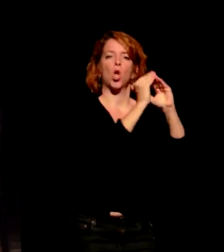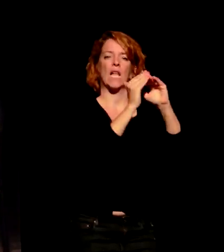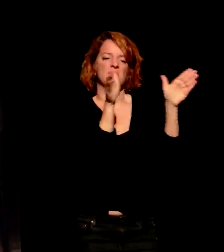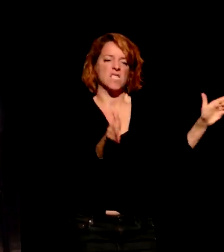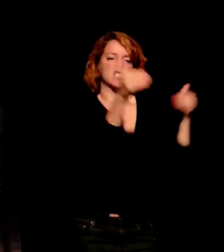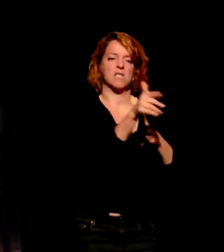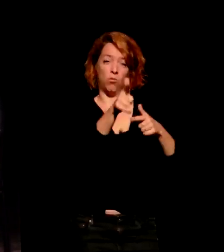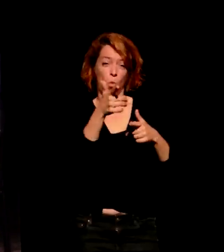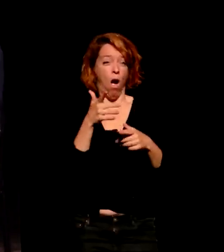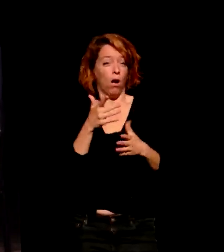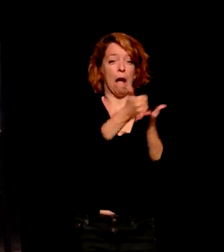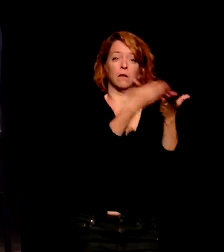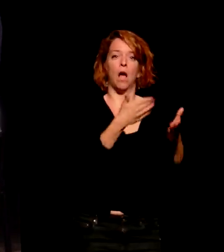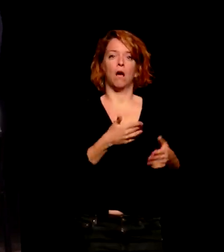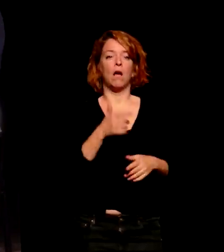racisme.